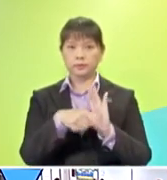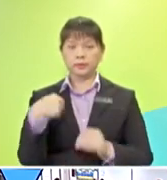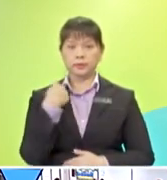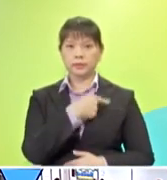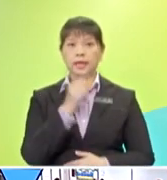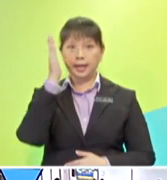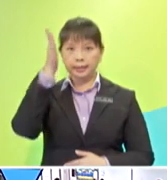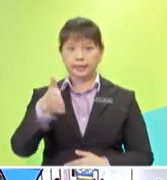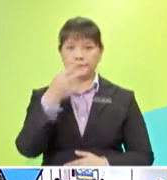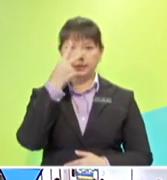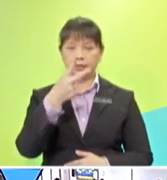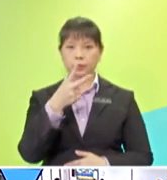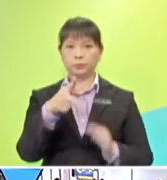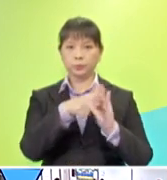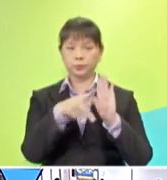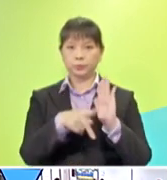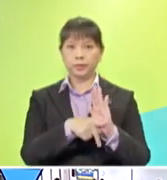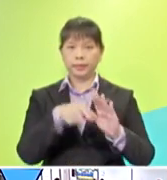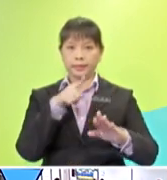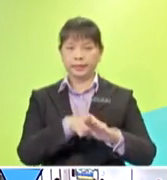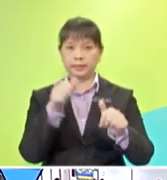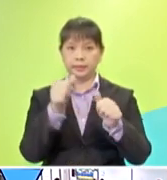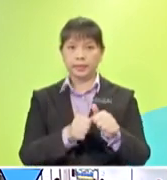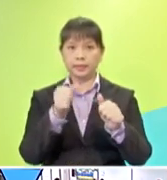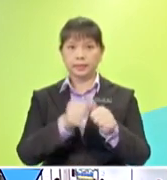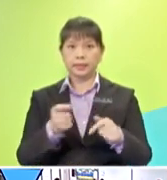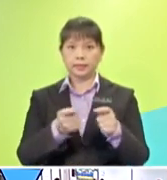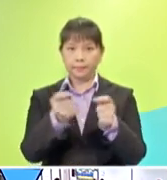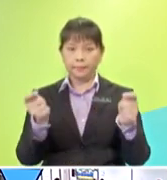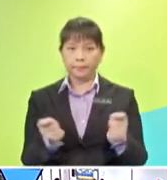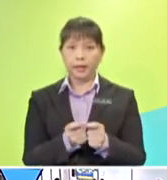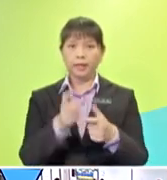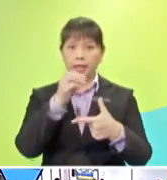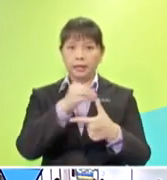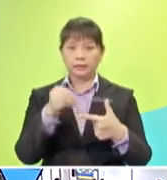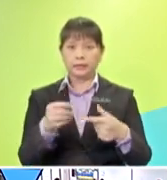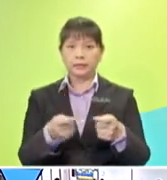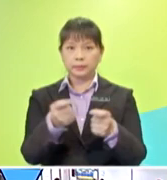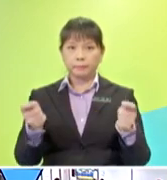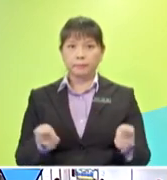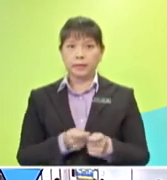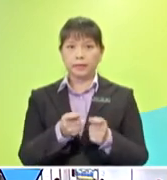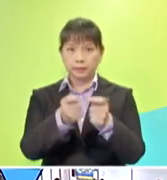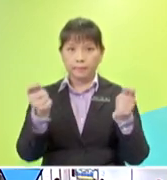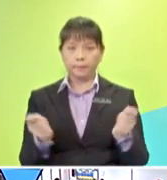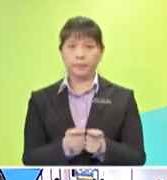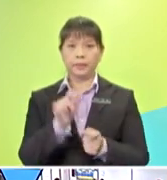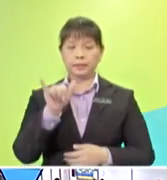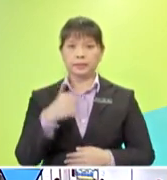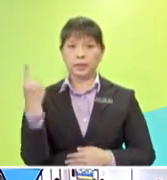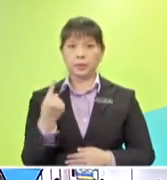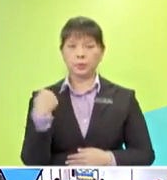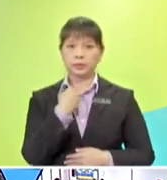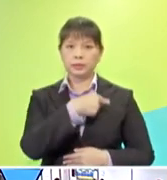peraturan di setiap tempat yang kita tengok ataupun yang kita selalu kunjungi di sekolah Oke sebelum itu